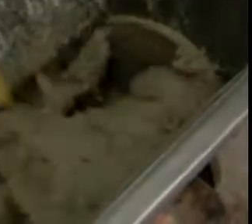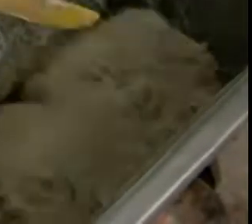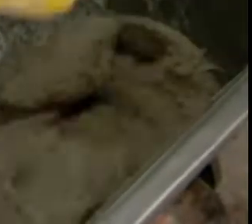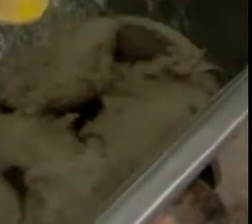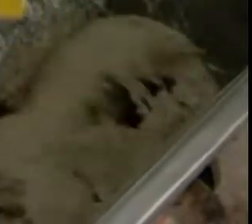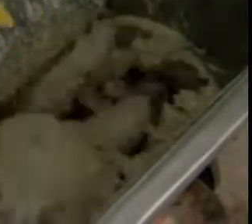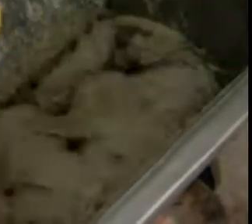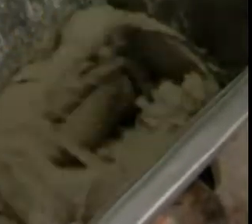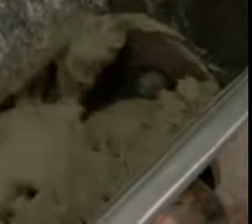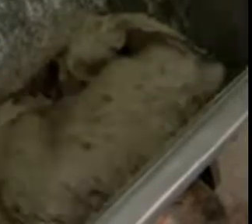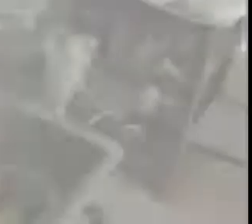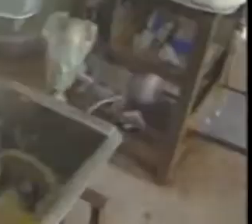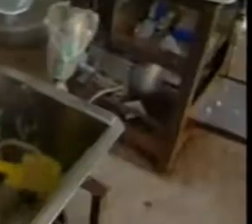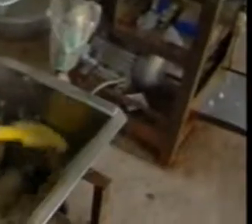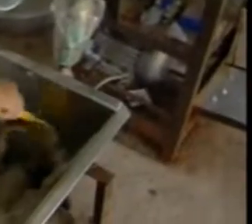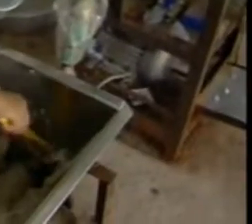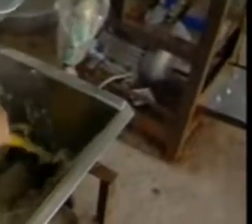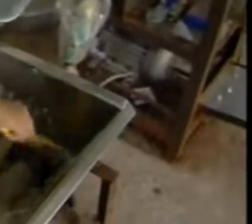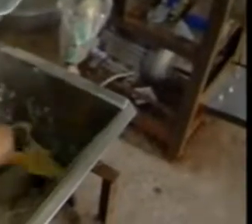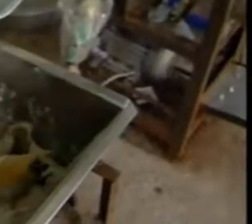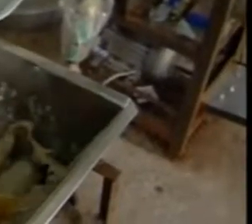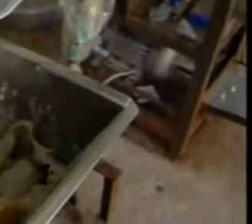เรียบร้อยแล้วค่ะ